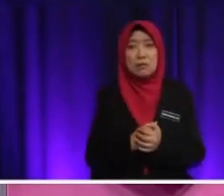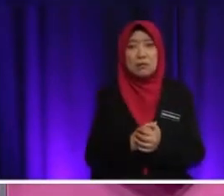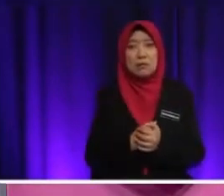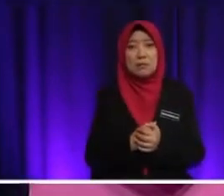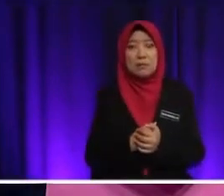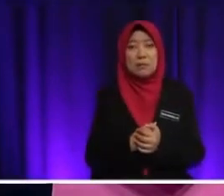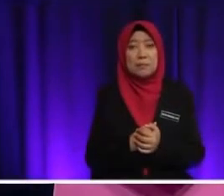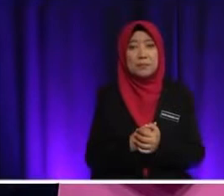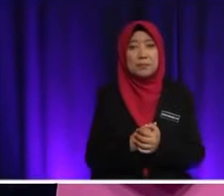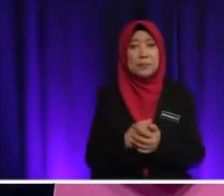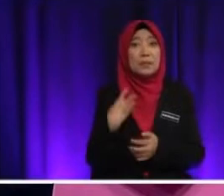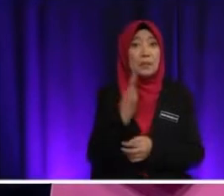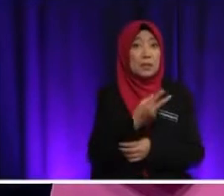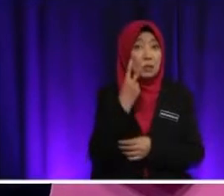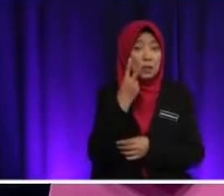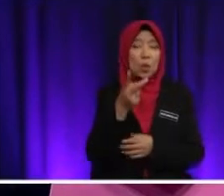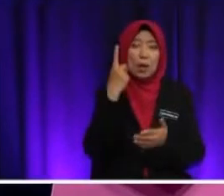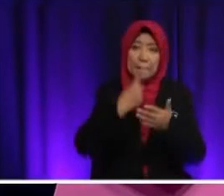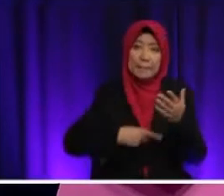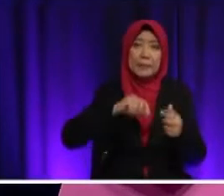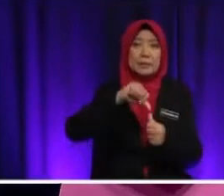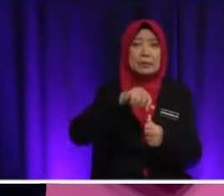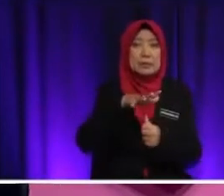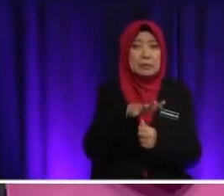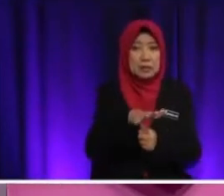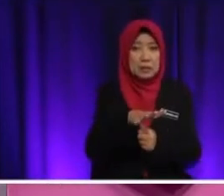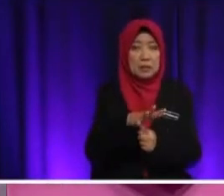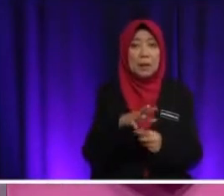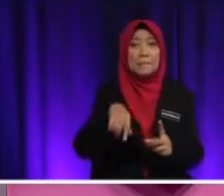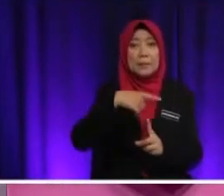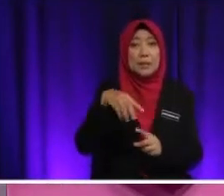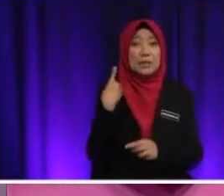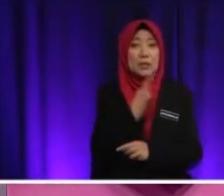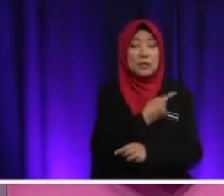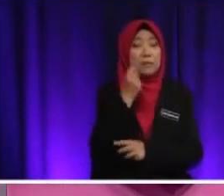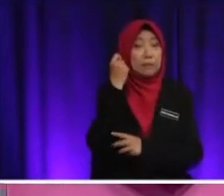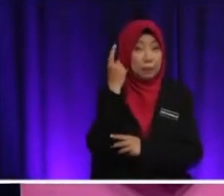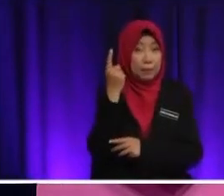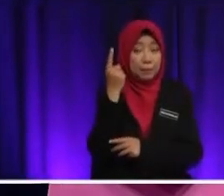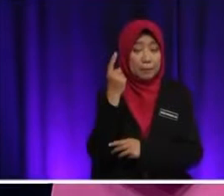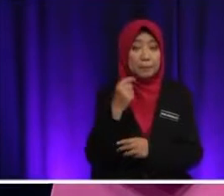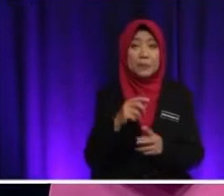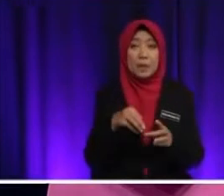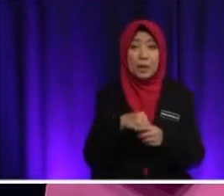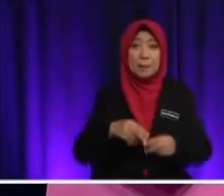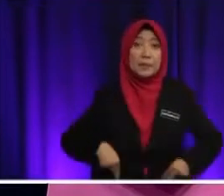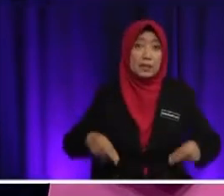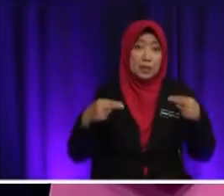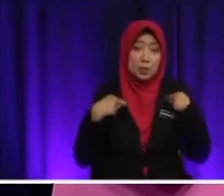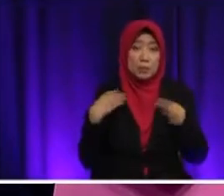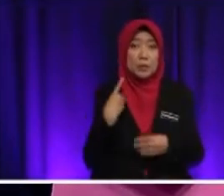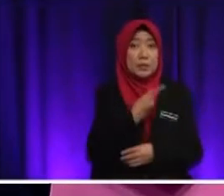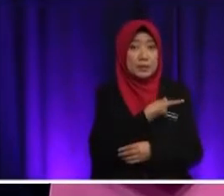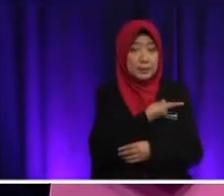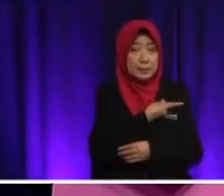dia. Amat-amat dahsyat. Jadi kita nak tengok apa kesannya, apa kesannya bila kita memahami sunnatullah ni dalam kehidupan kita dan